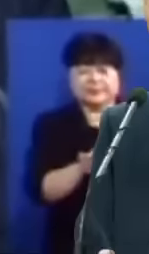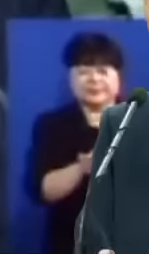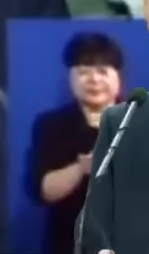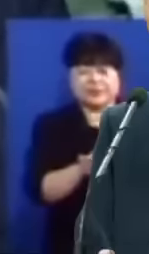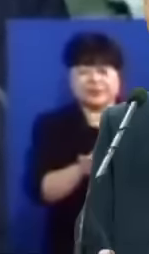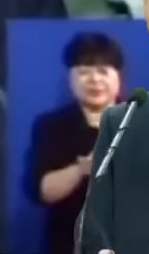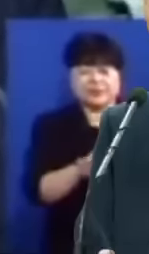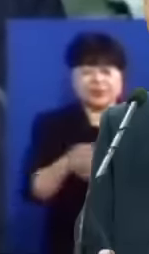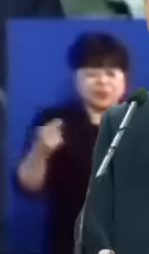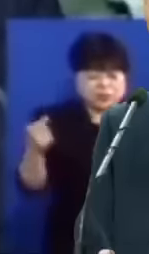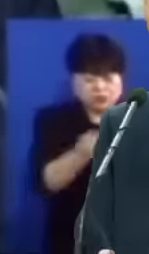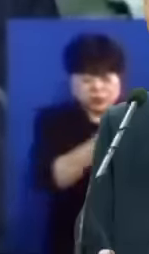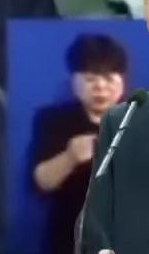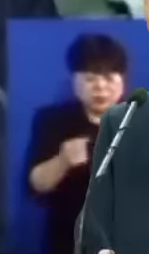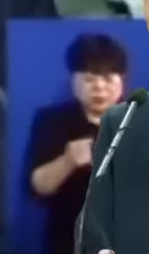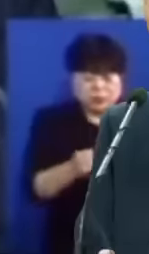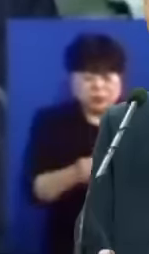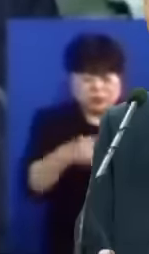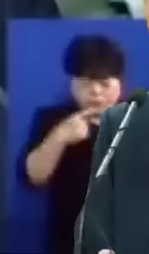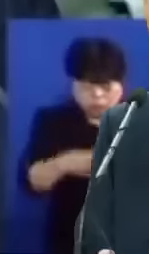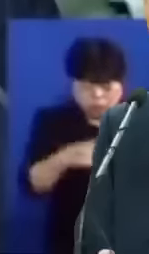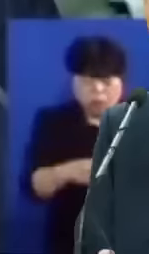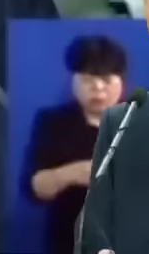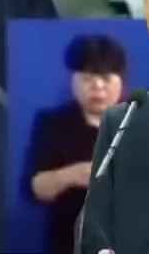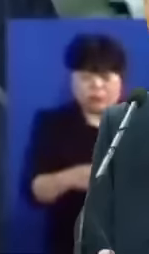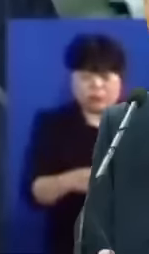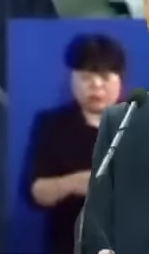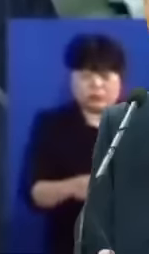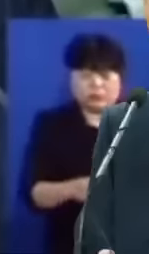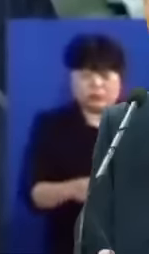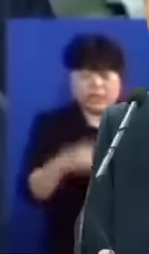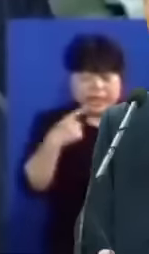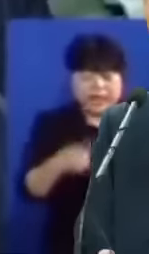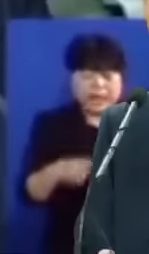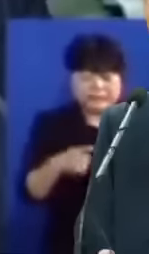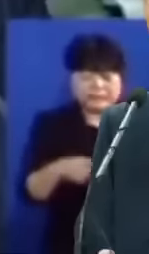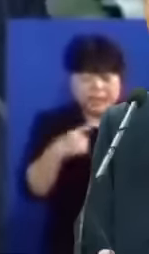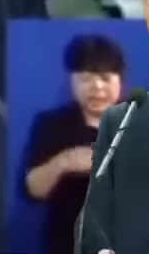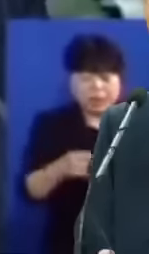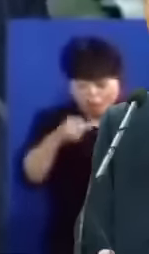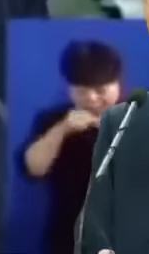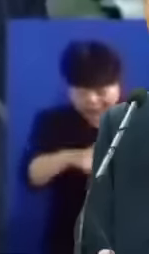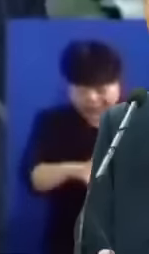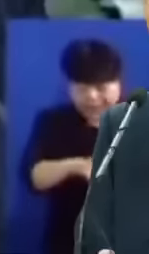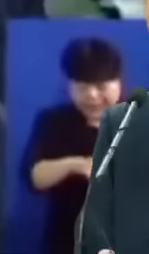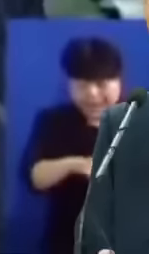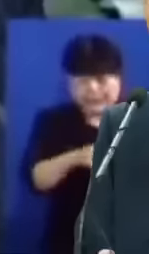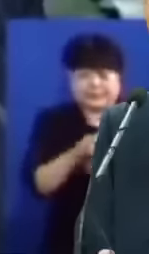주먹은 주먹을 부르고 욕은 욕을 부릅니다. 칼을 쓰는 자는 칼로서 망합니다.